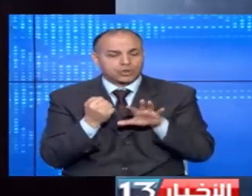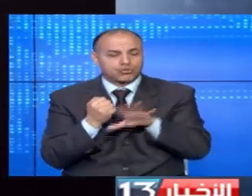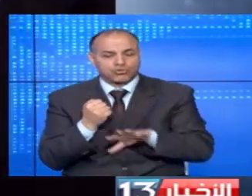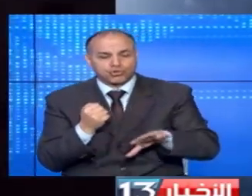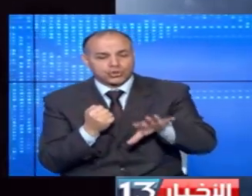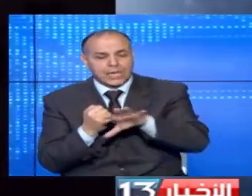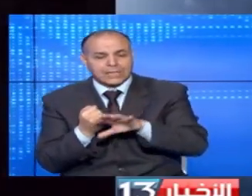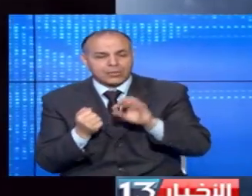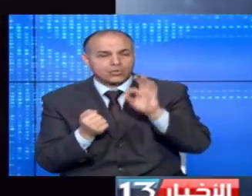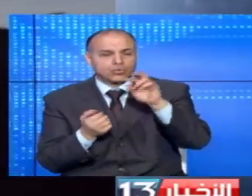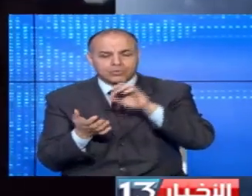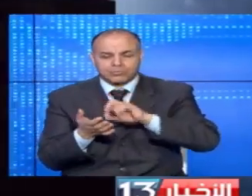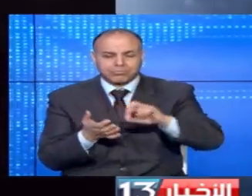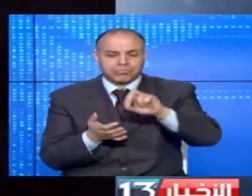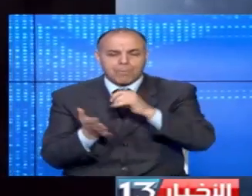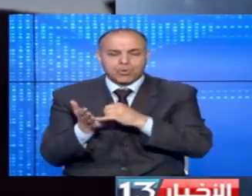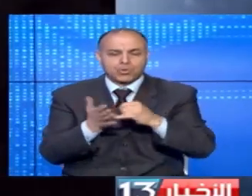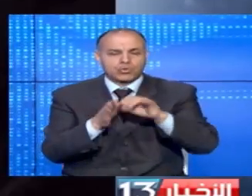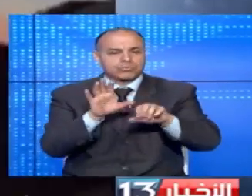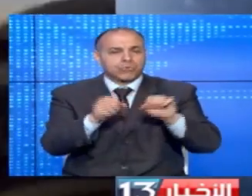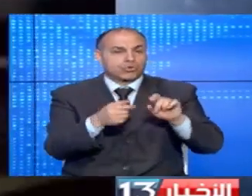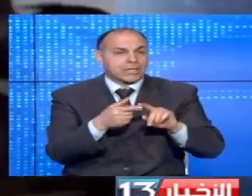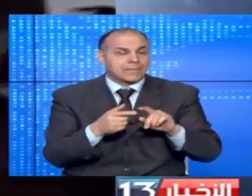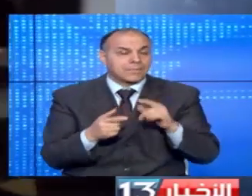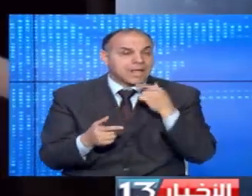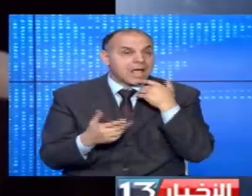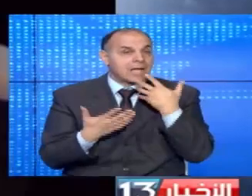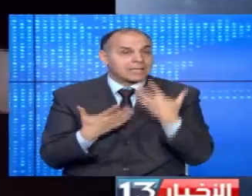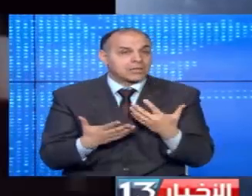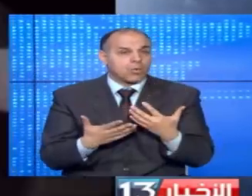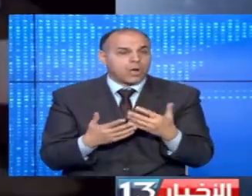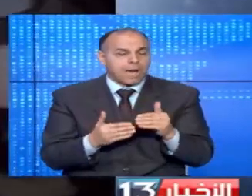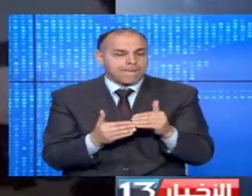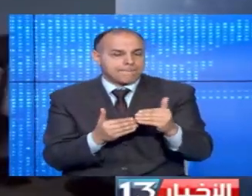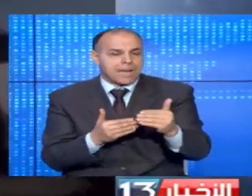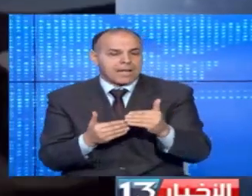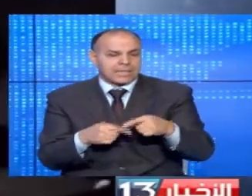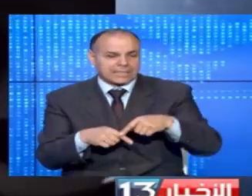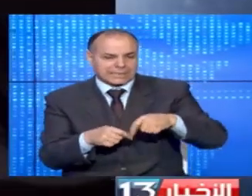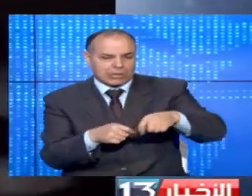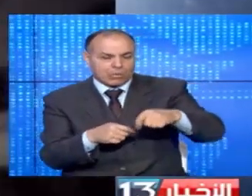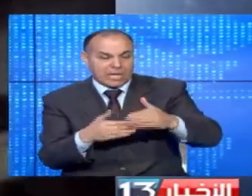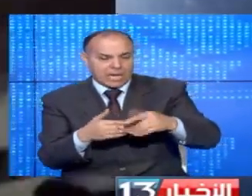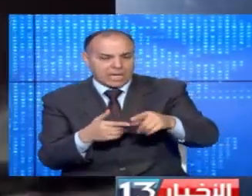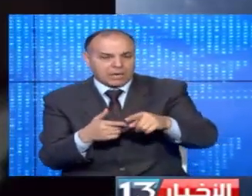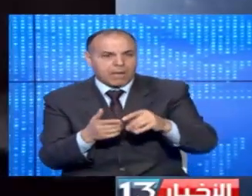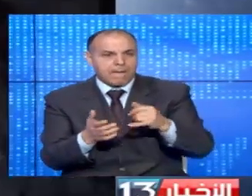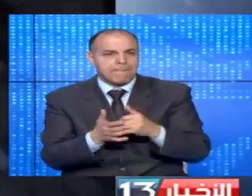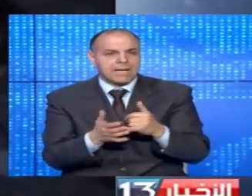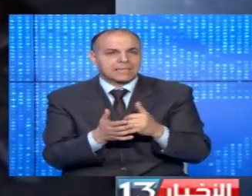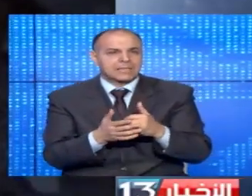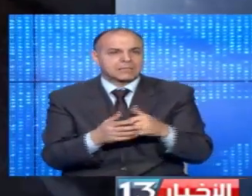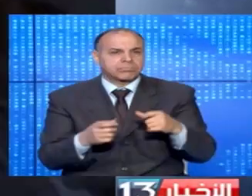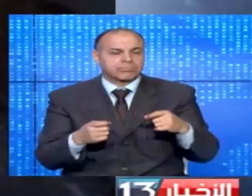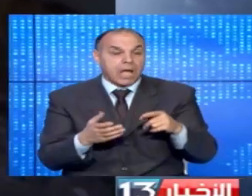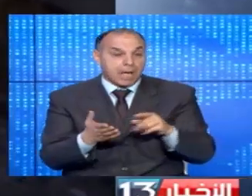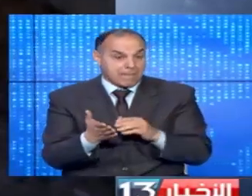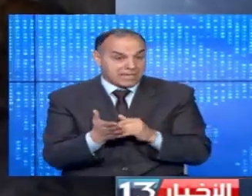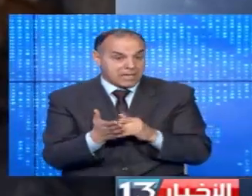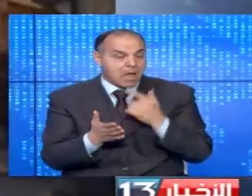على قريتين على الاقل بالمنطقه لتصبح على بعد بضعه كيلومترات من مدينه معره النعمان